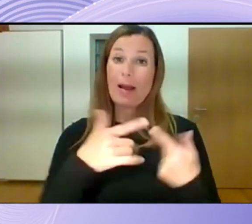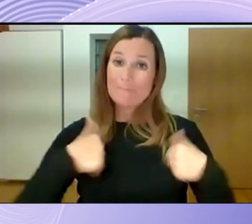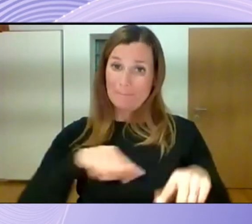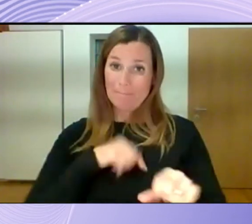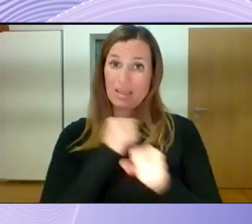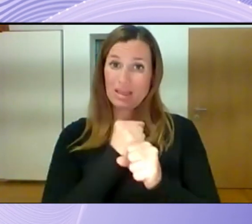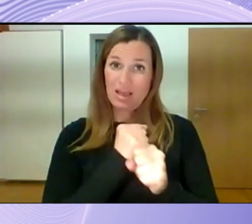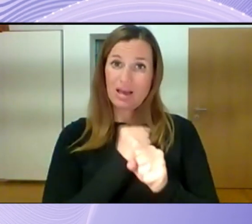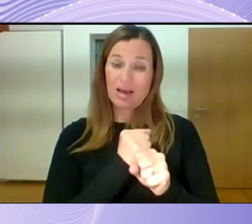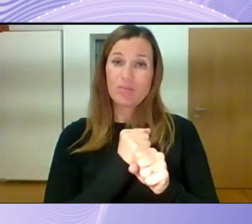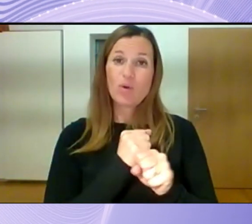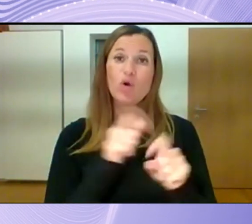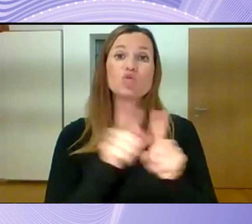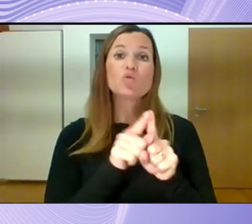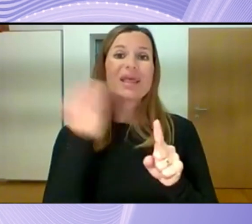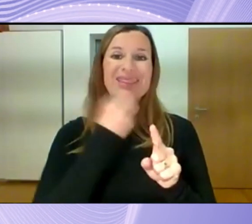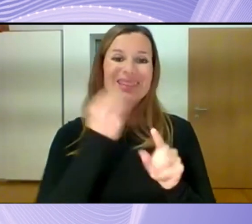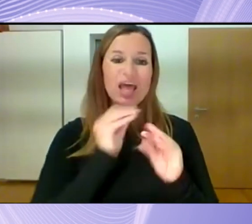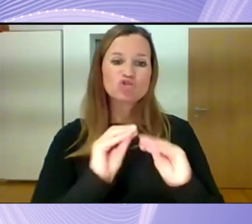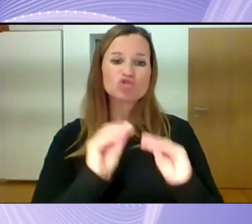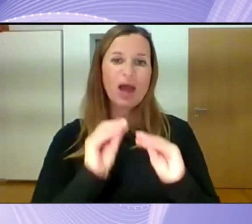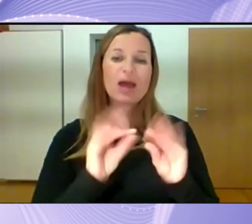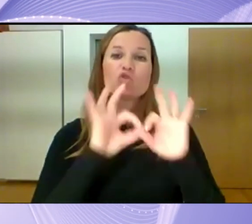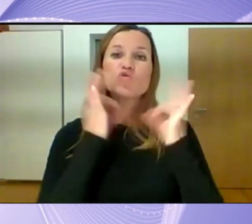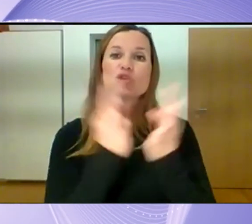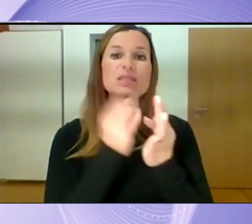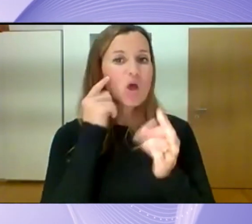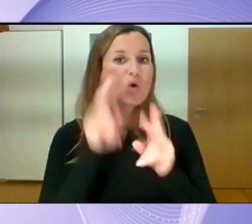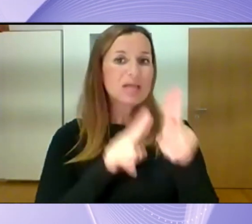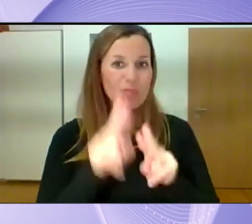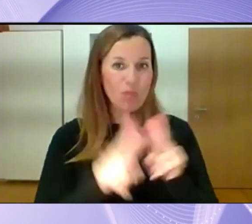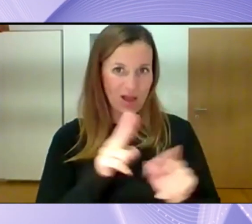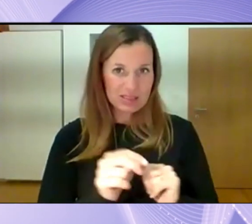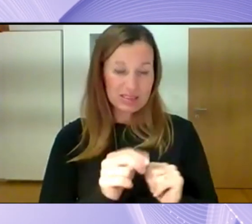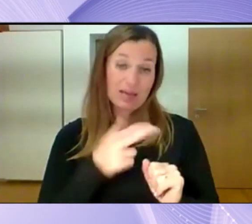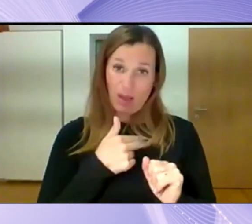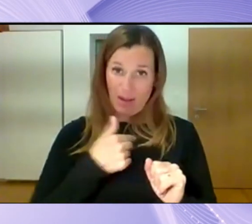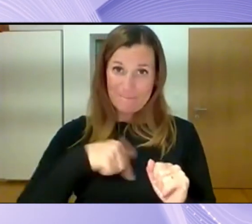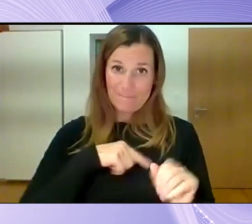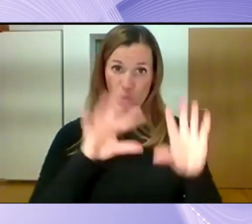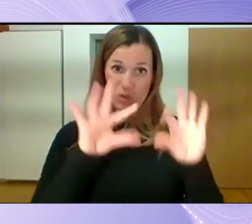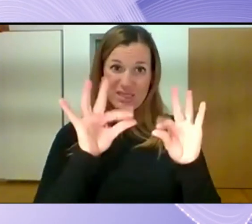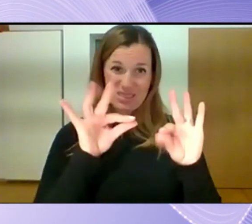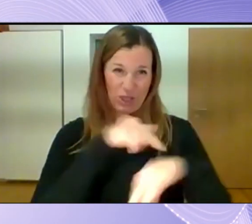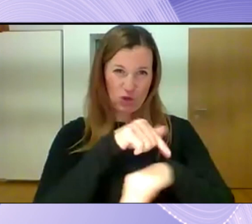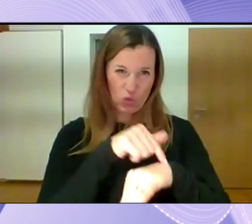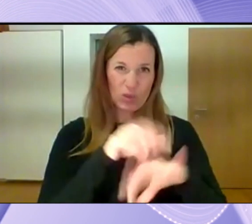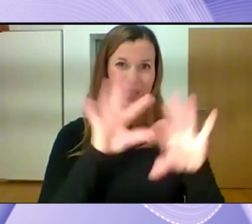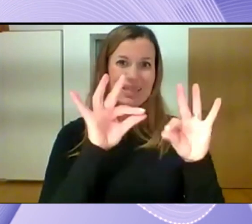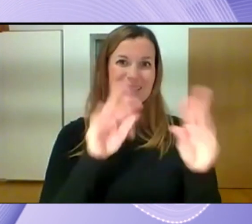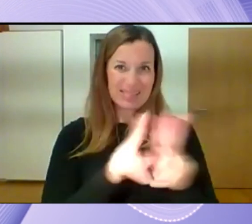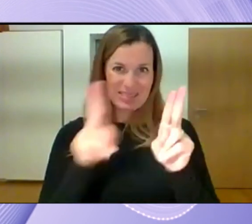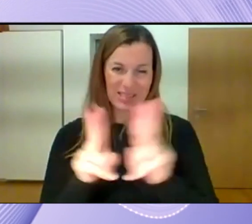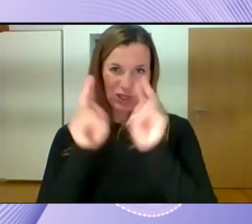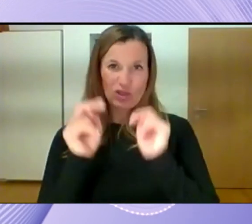tečaju družinskih oskrbovalcev, imamo 10 ur, 10 srečanj po 2 uri, se pravi, več kot 20